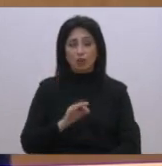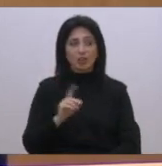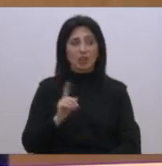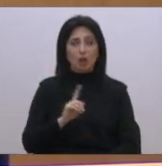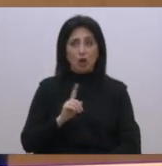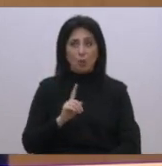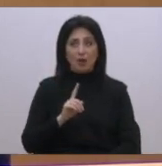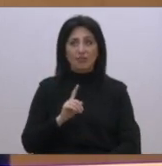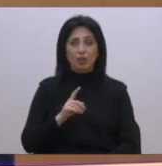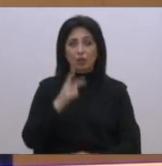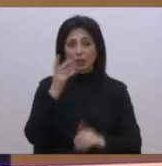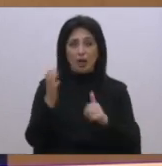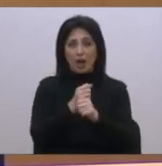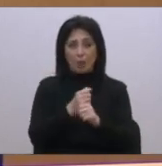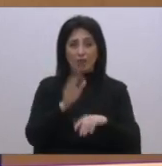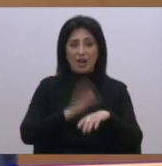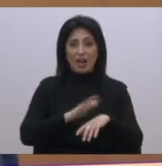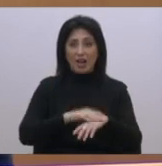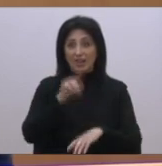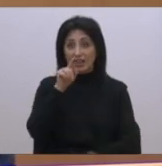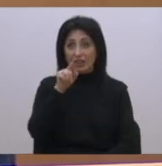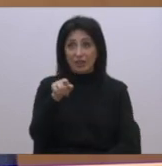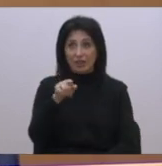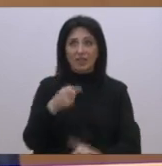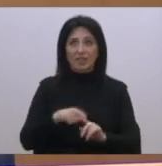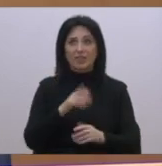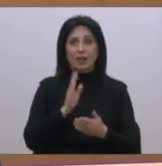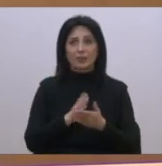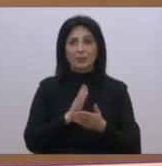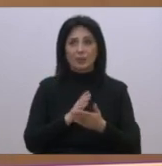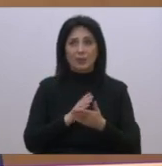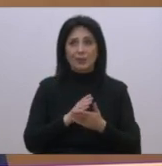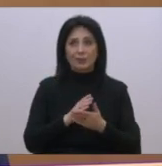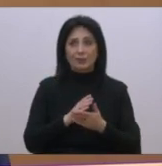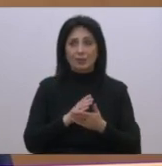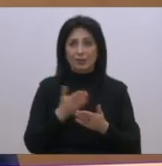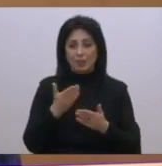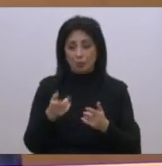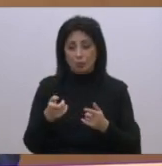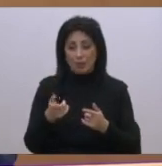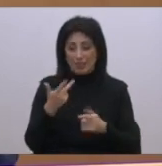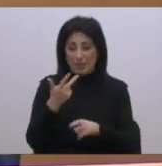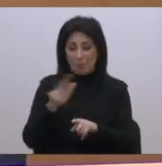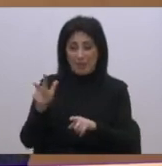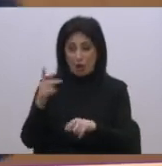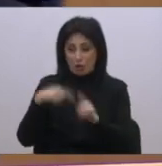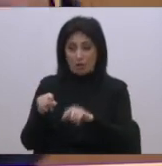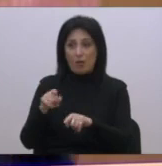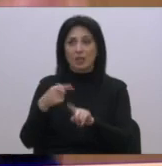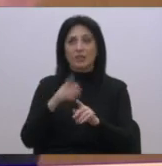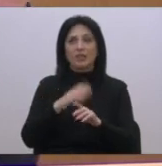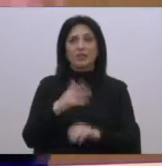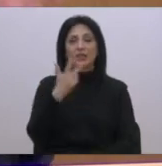რომ გამოავლინოთ კონტრაბანდა თქვენ, ეს არის თუ ამოვალთ ამ 3 მილიონიდან, ეს